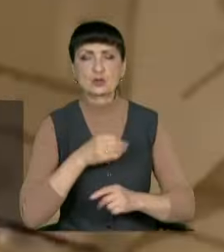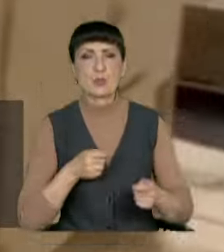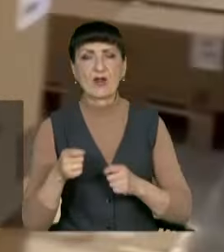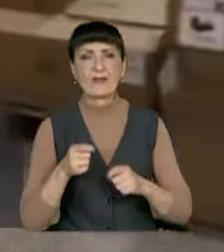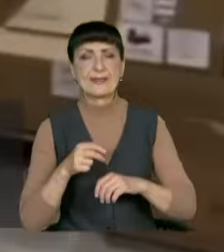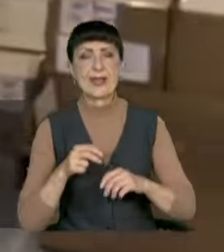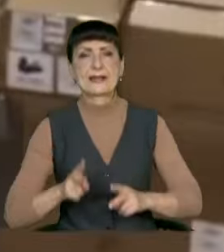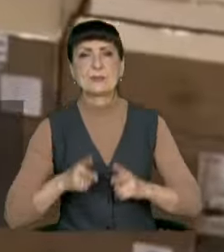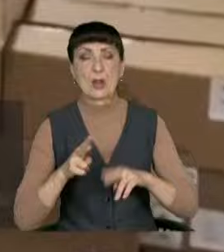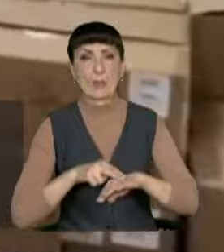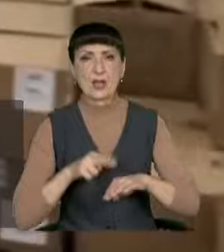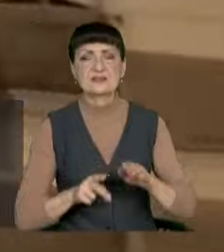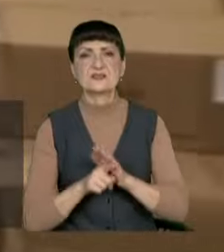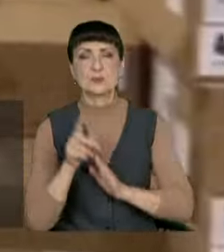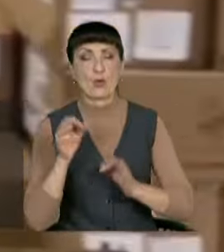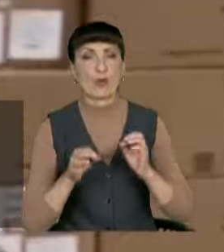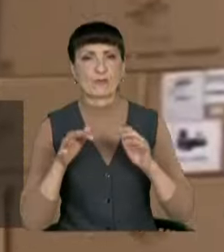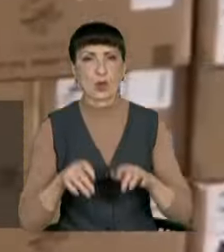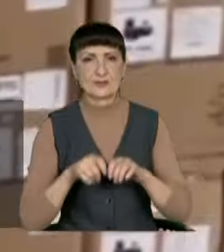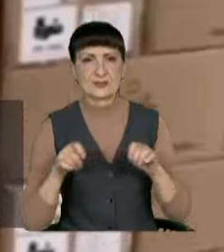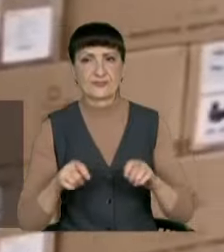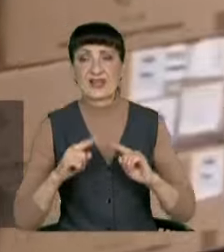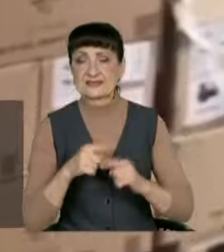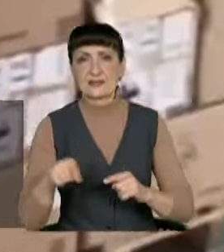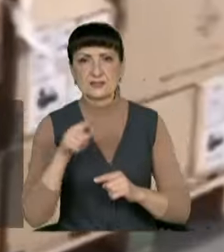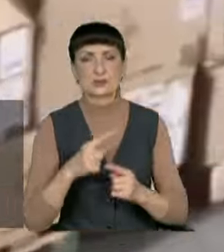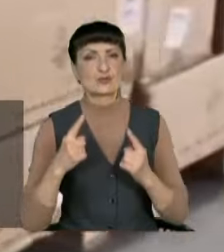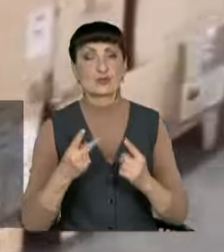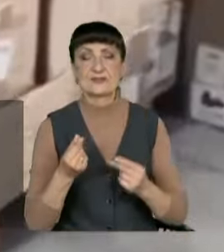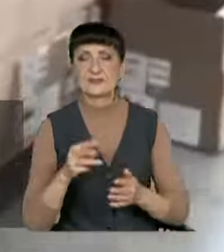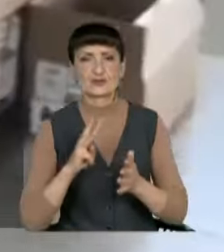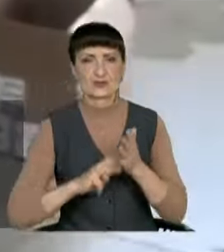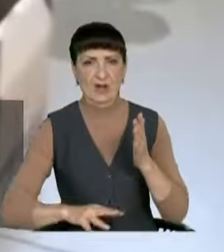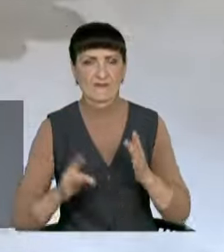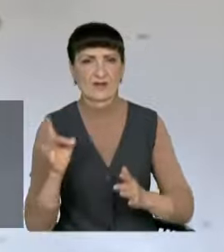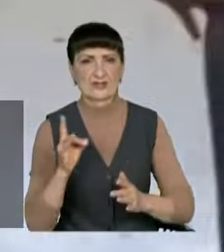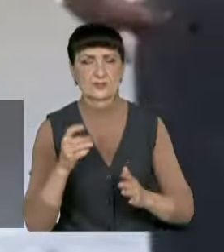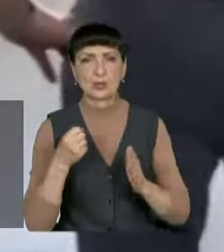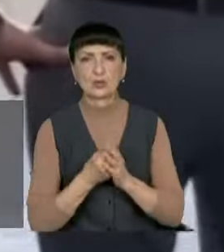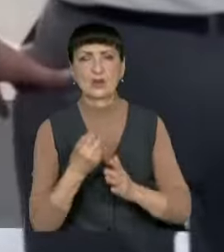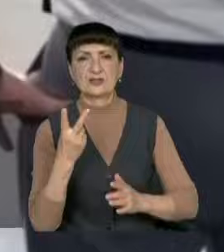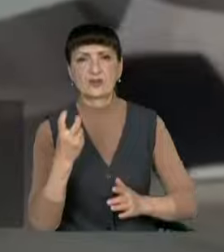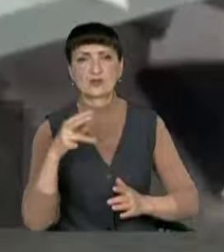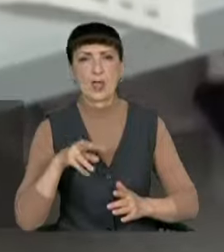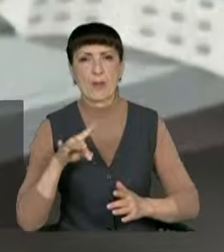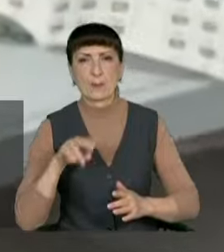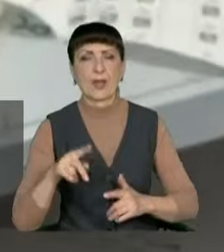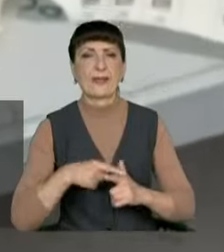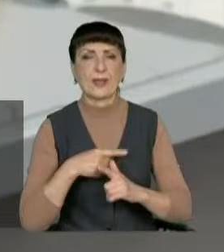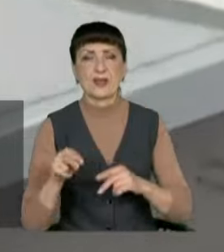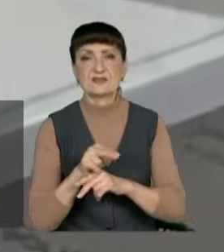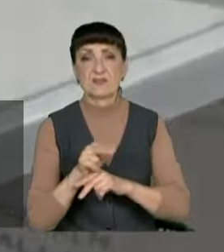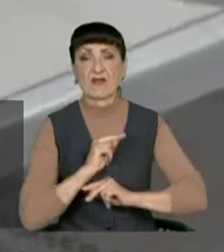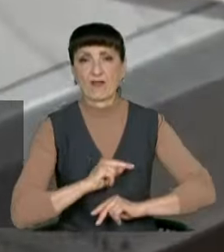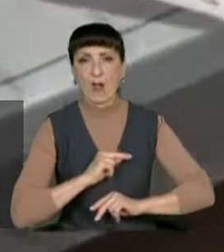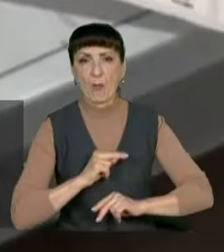криминальной полиции возбудили уголовное дело. Задержанным грозит крупный денежный штраф в размере до 200 МРП, либо исправительные работы